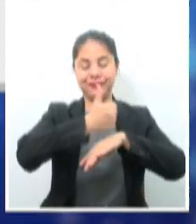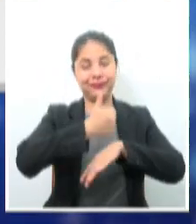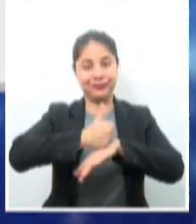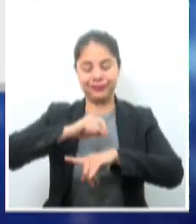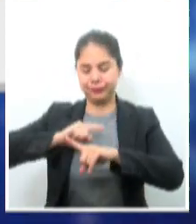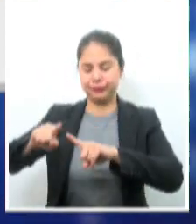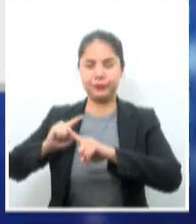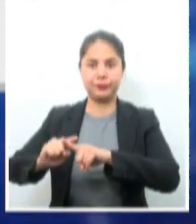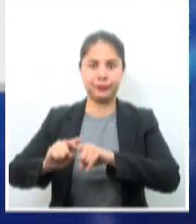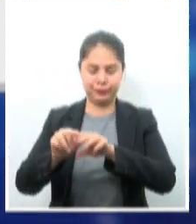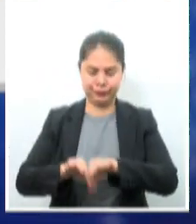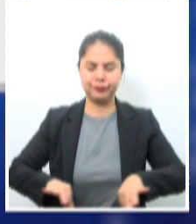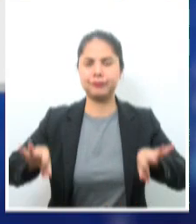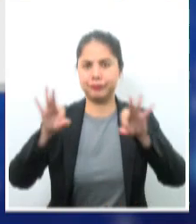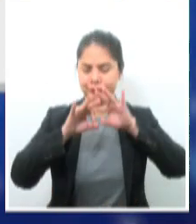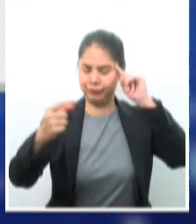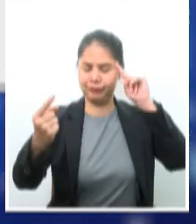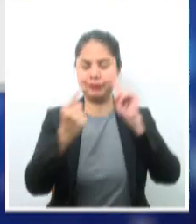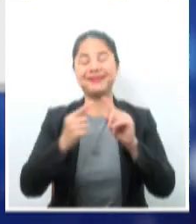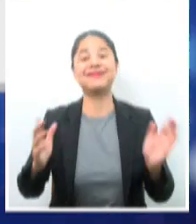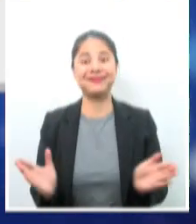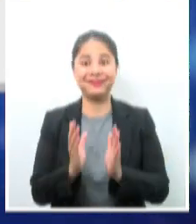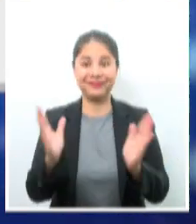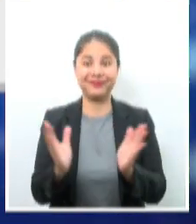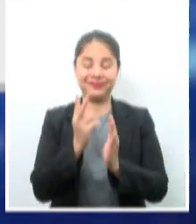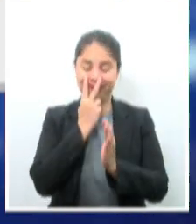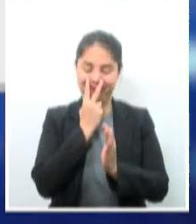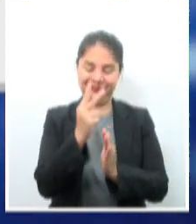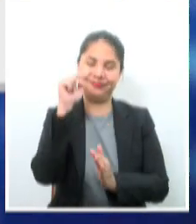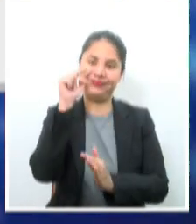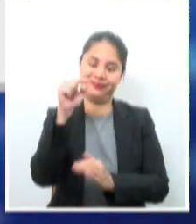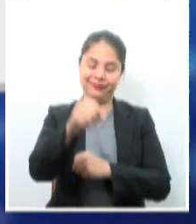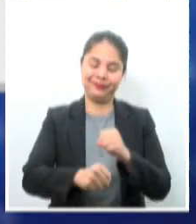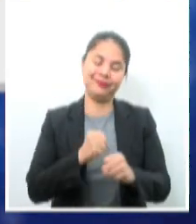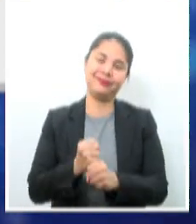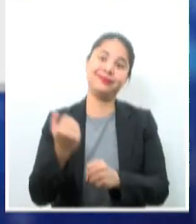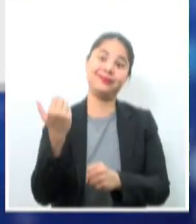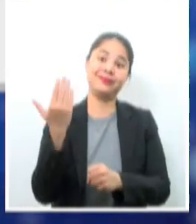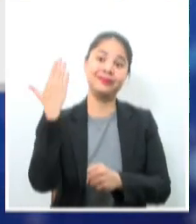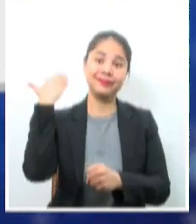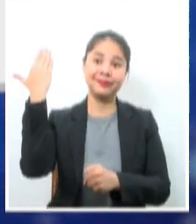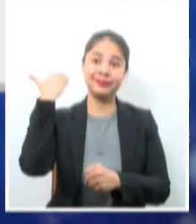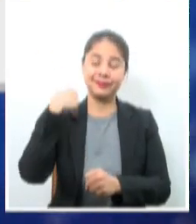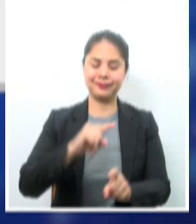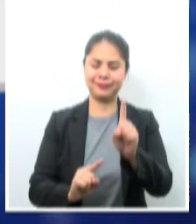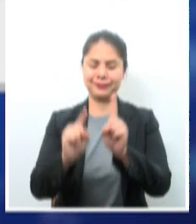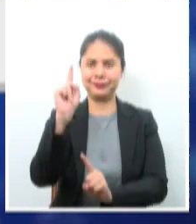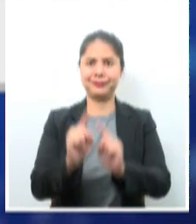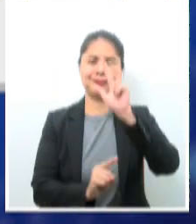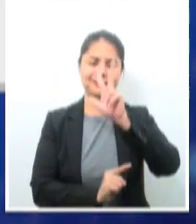ครับที่ได้ให้ความอนุเคราะห์ในการส่งเสริมการสำรวจแววตรงนี้ปีที่ผ่านมาเนี่ยนะครับเรามีคนสำรวจถึง